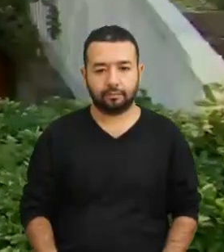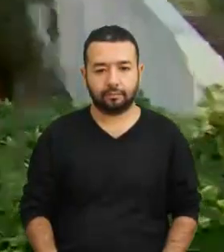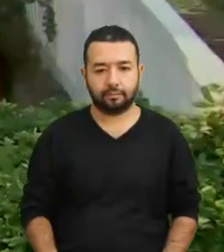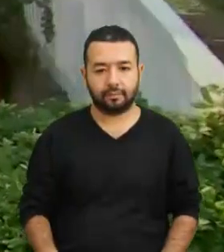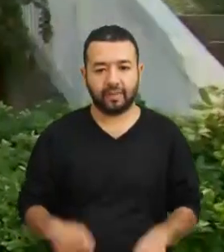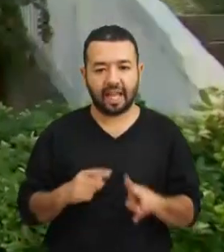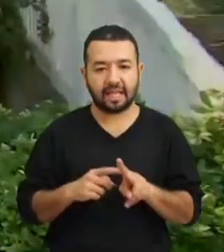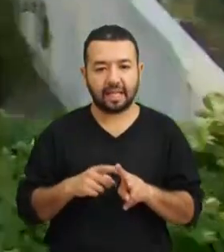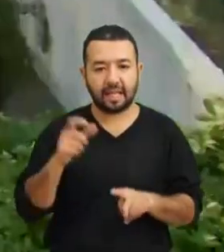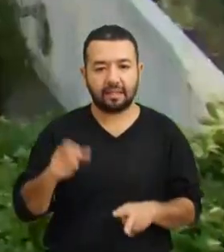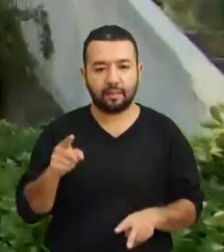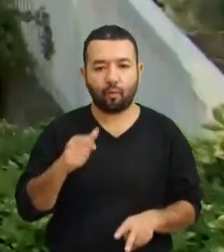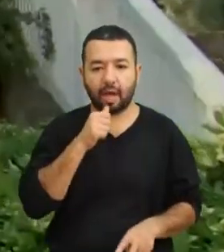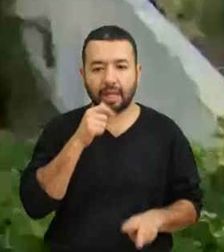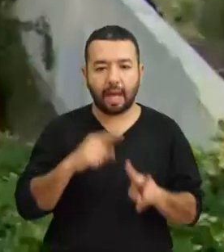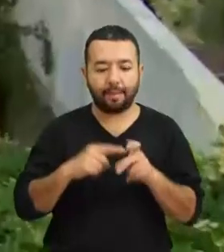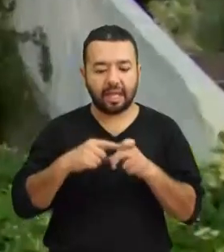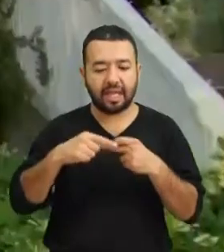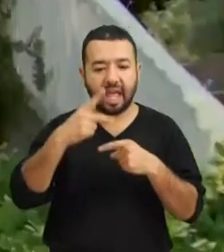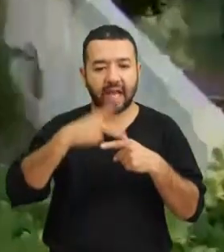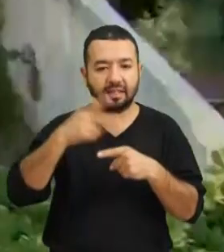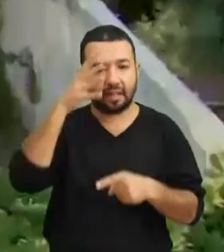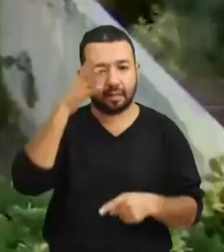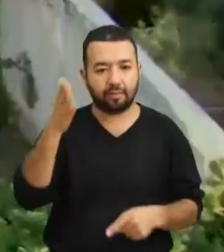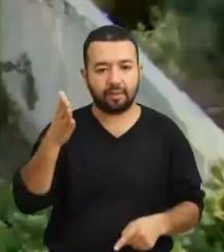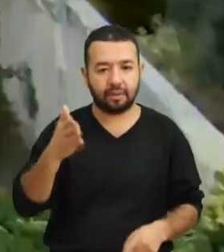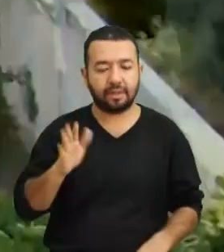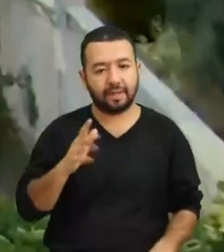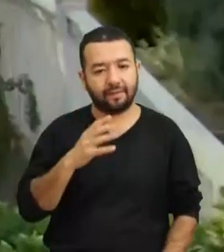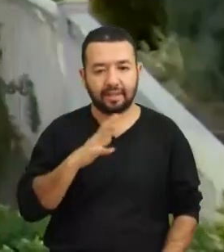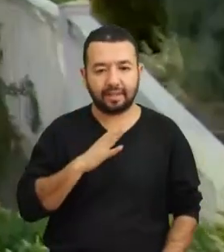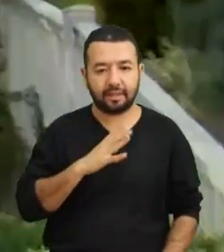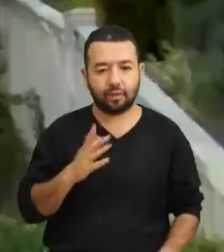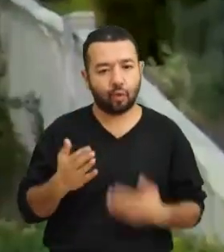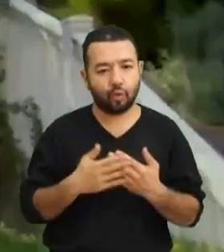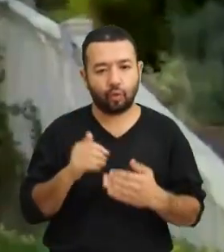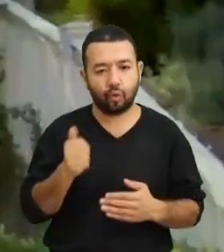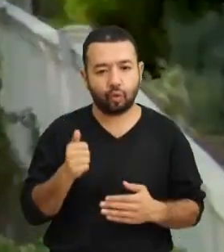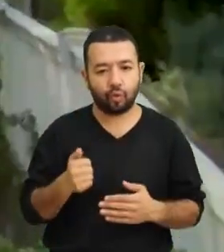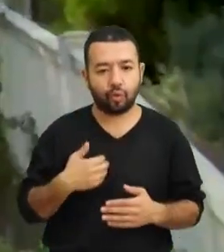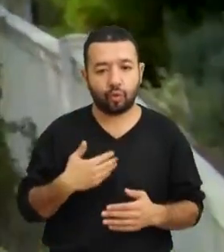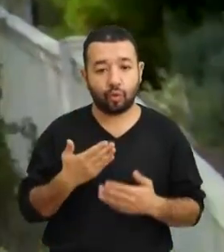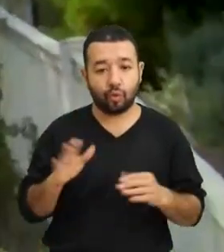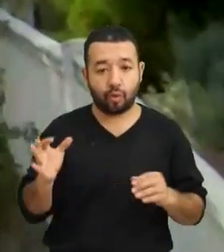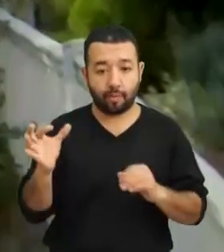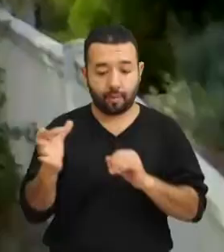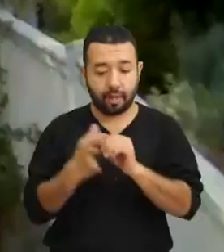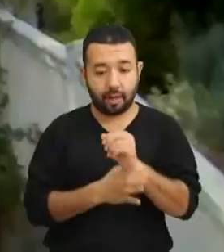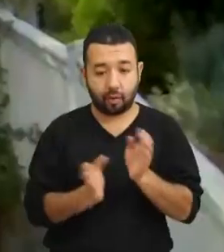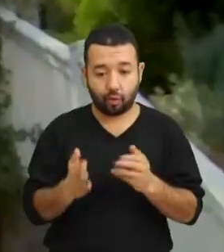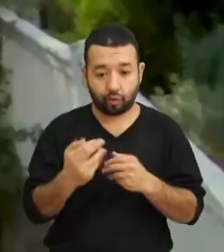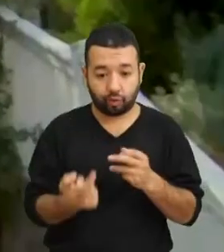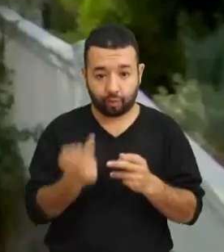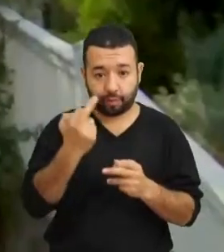Keriz. Bu adam keriz. Sen karışsın günde. Düğün günü koskocaman bilezik kutusunu boş